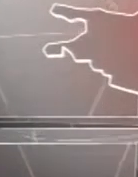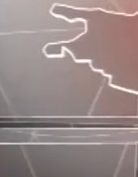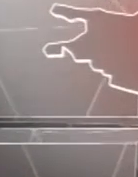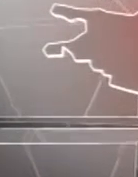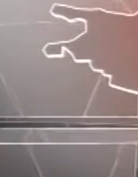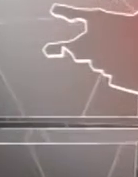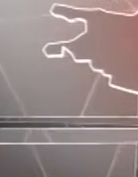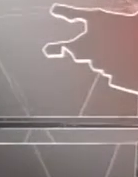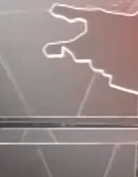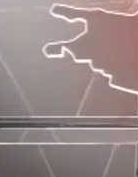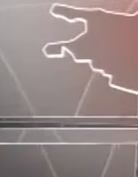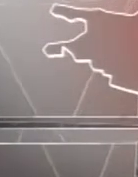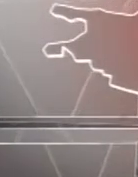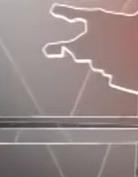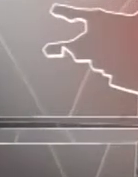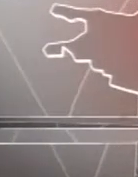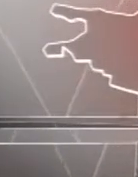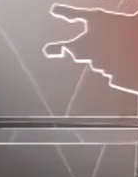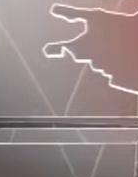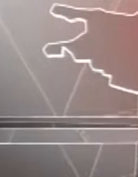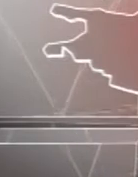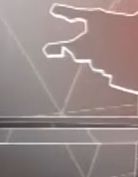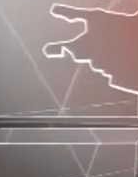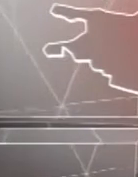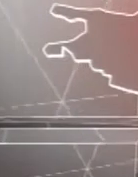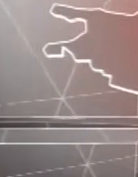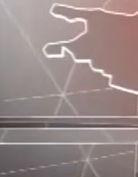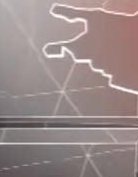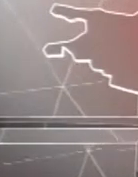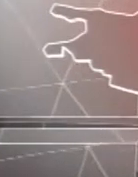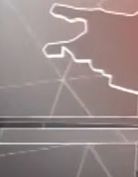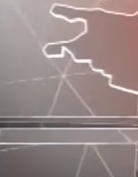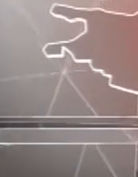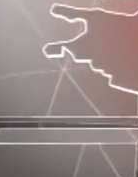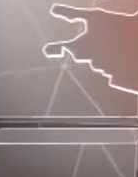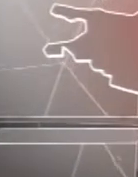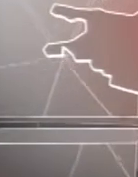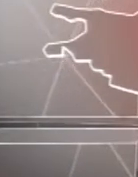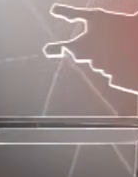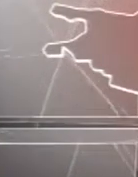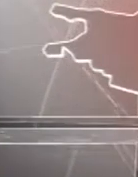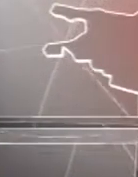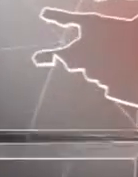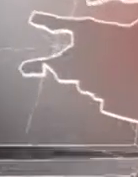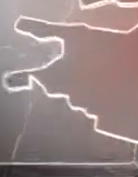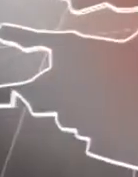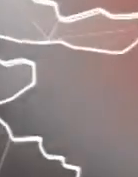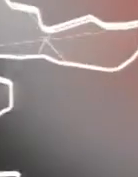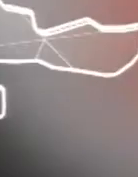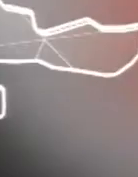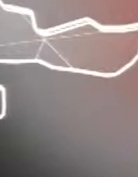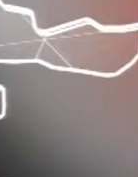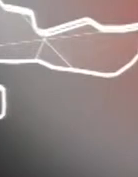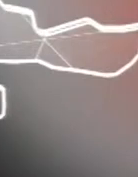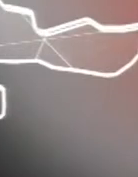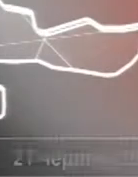Температура повітря по області вночі 20-25 градусів тепла, в день плюс 30, плюс 35. По Херсону температура повітря